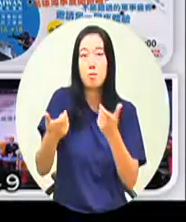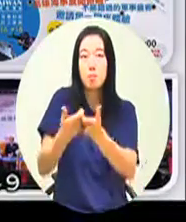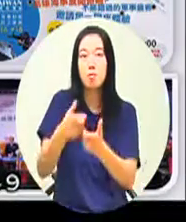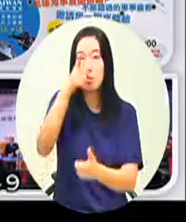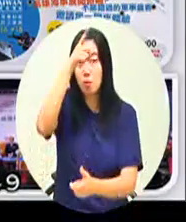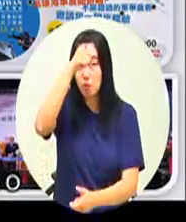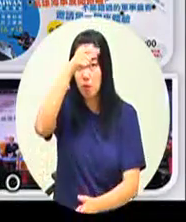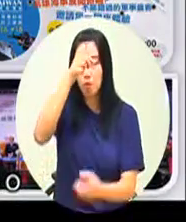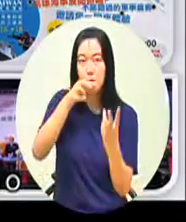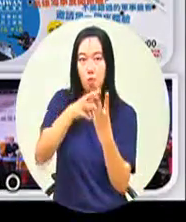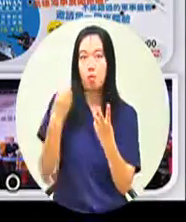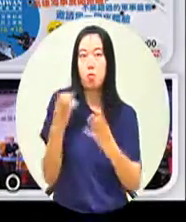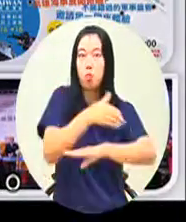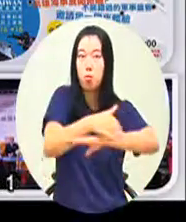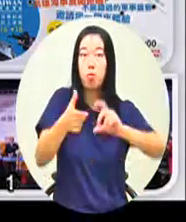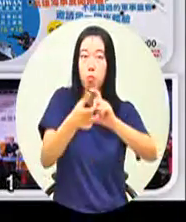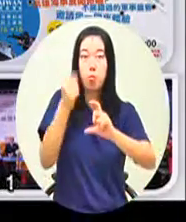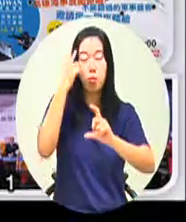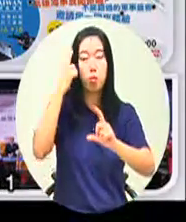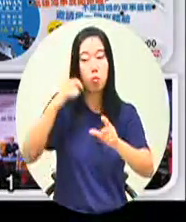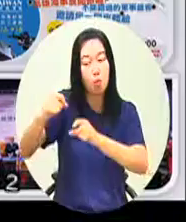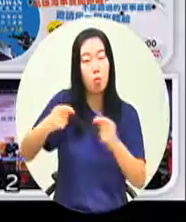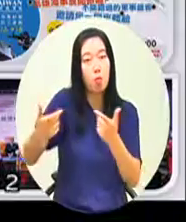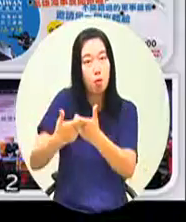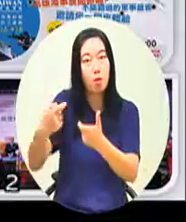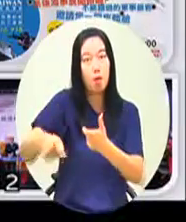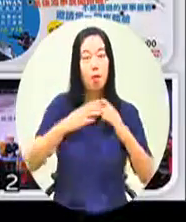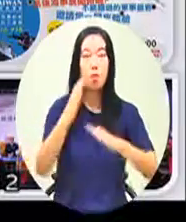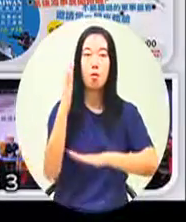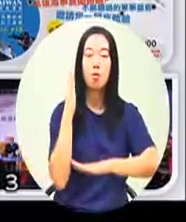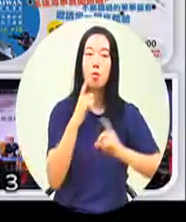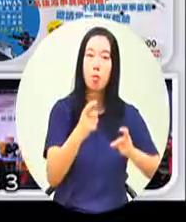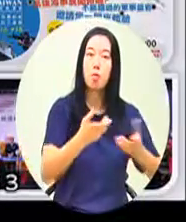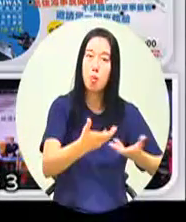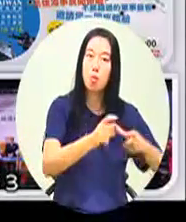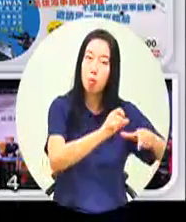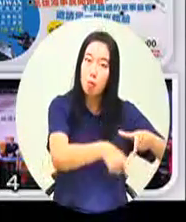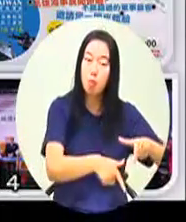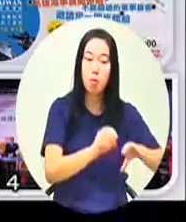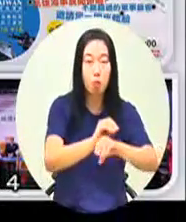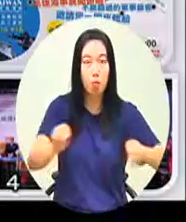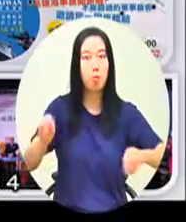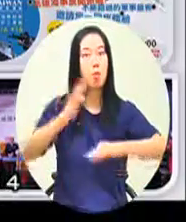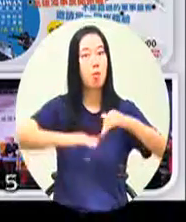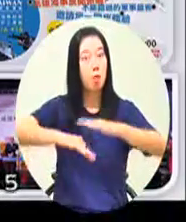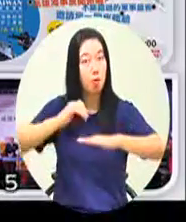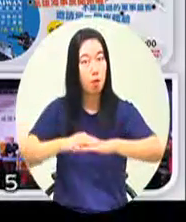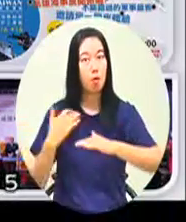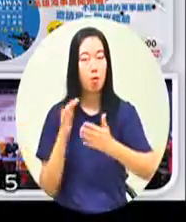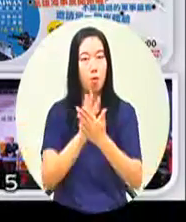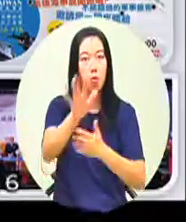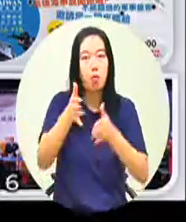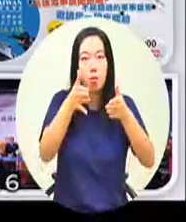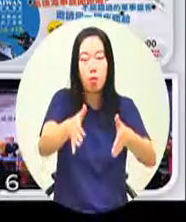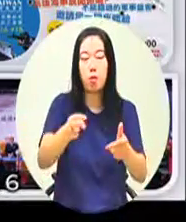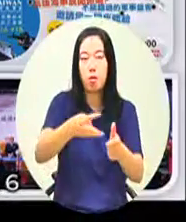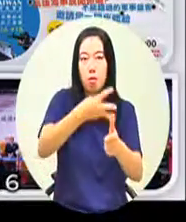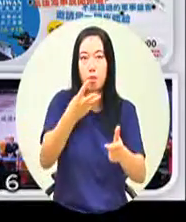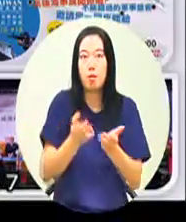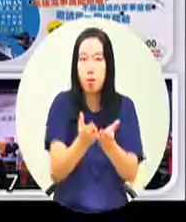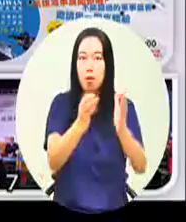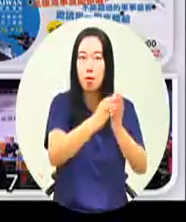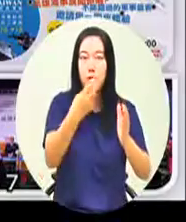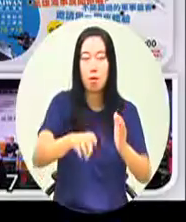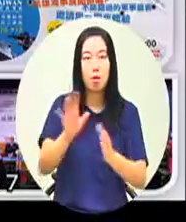新湾区的计划，以及市府以及港务公司这边合组土地开发公司，未来针对包含第三船渠以及相